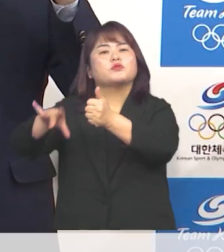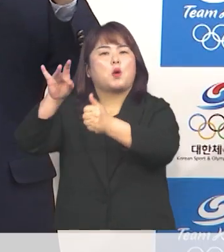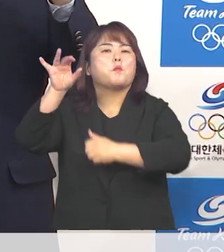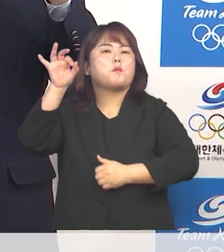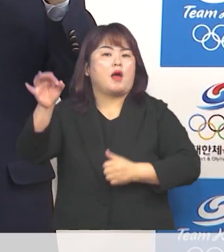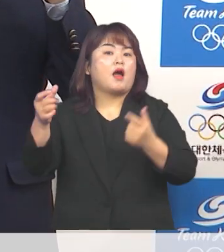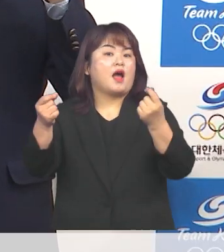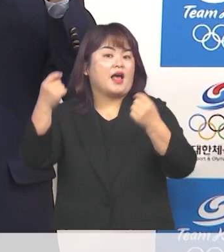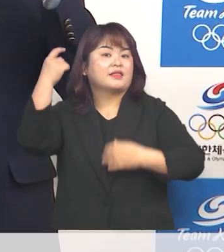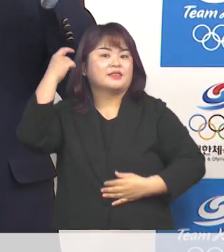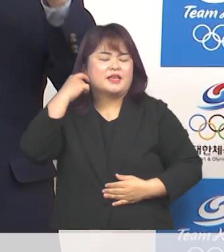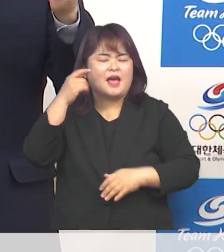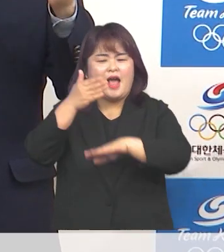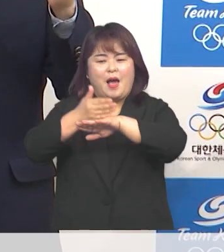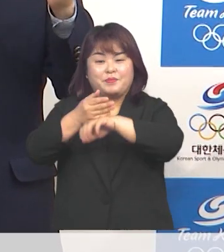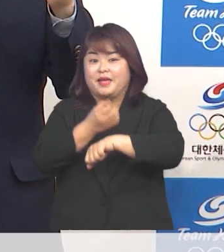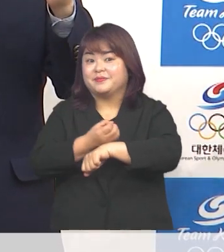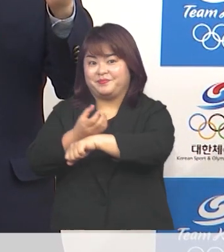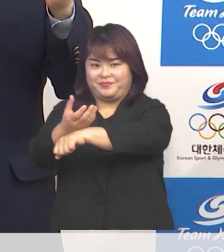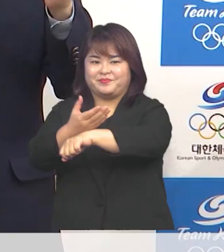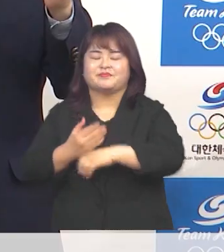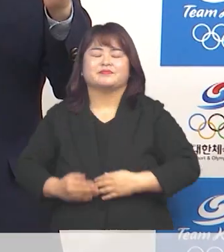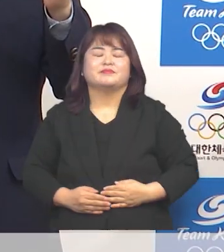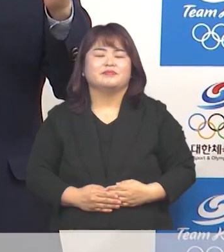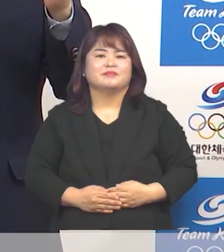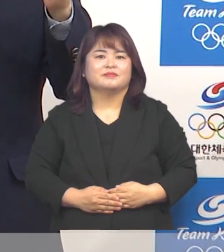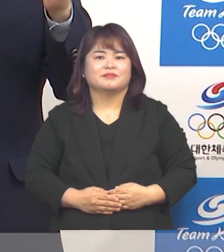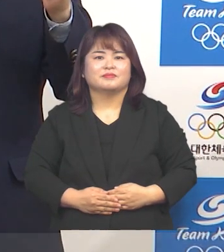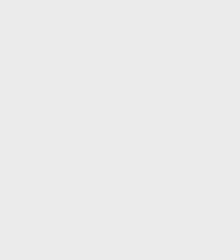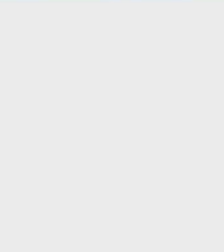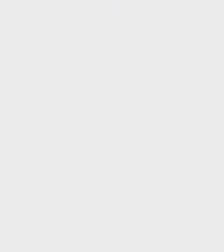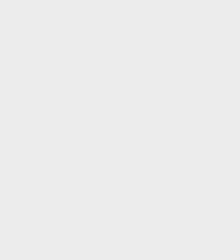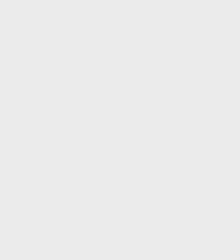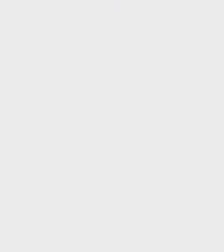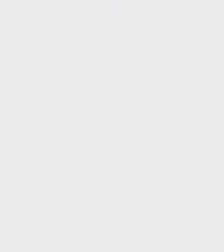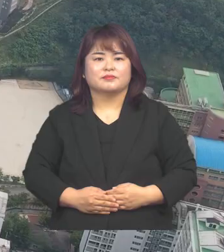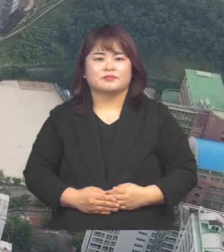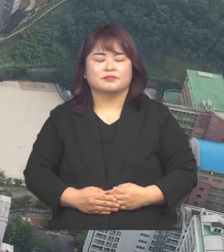처음인 것 같다며 감사의 뜻을 전했습니다.